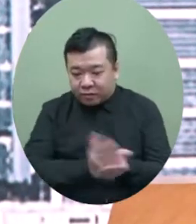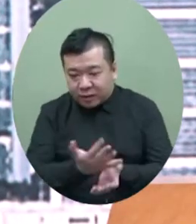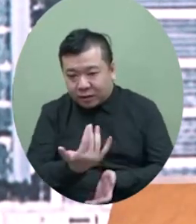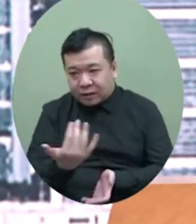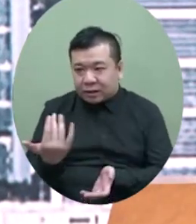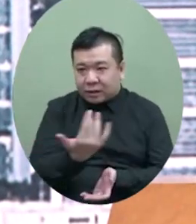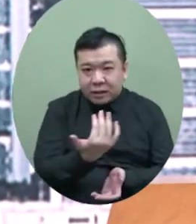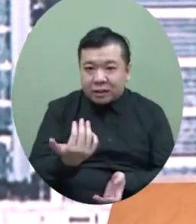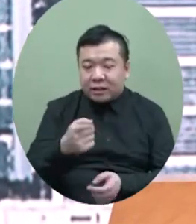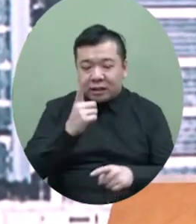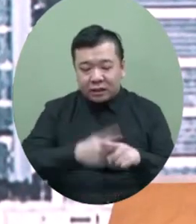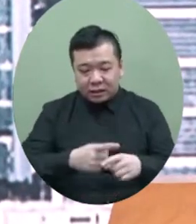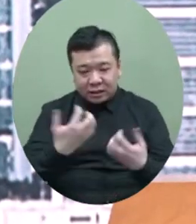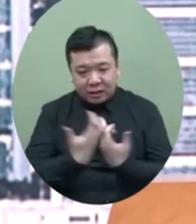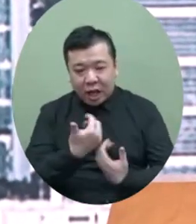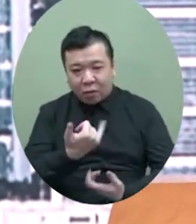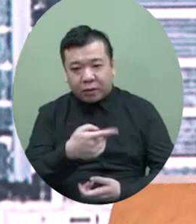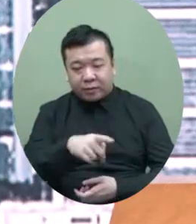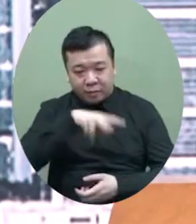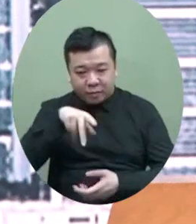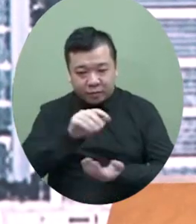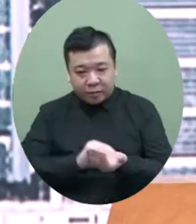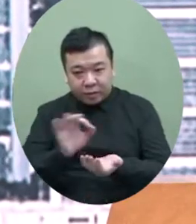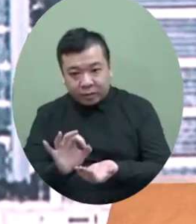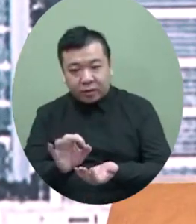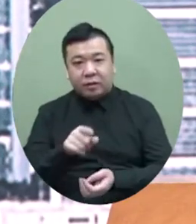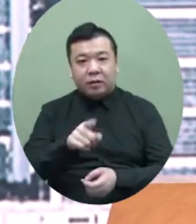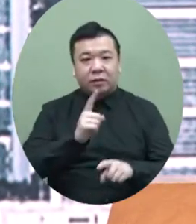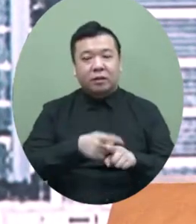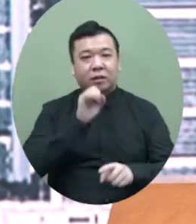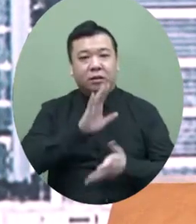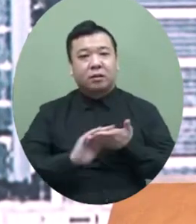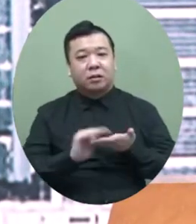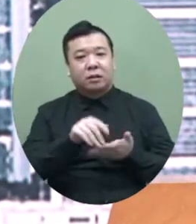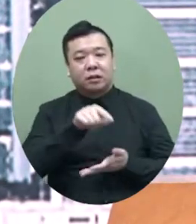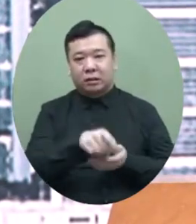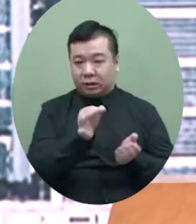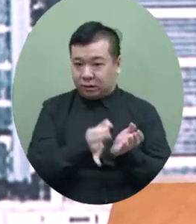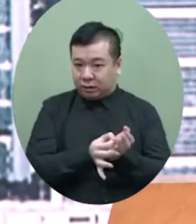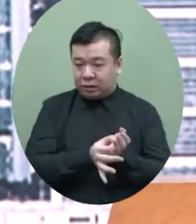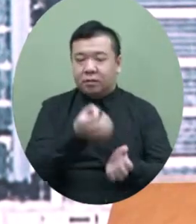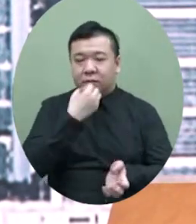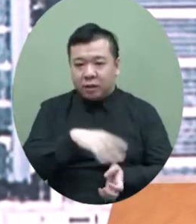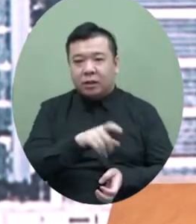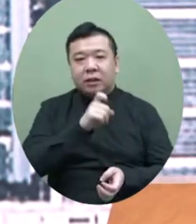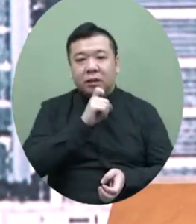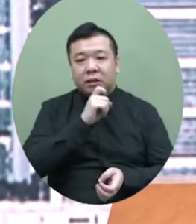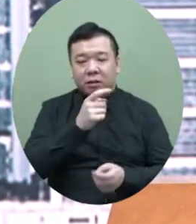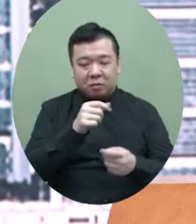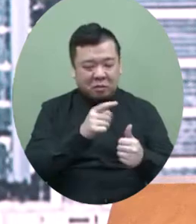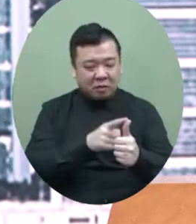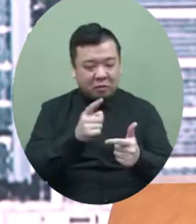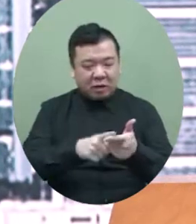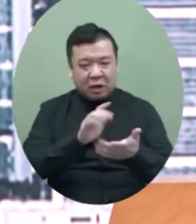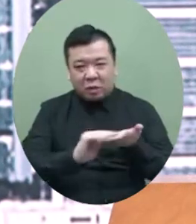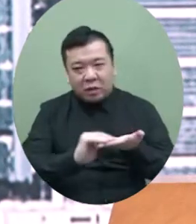到去量度嗰個成效。揾唔到確診個案，其實都係説明咗咧呢個曾經因為剛才兩個因素，